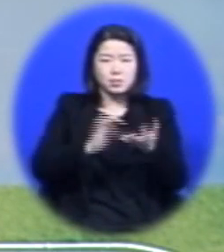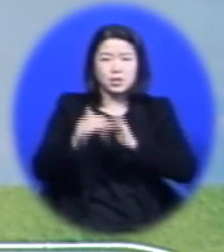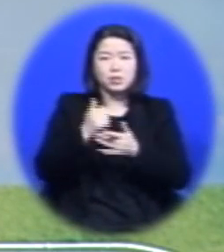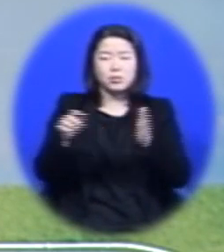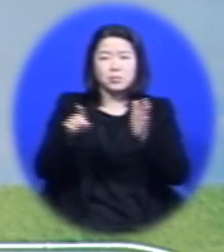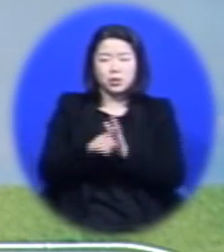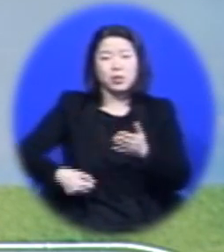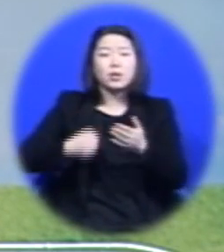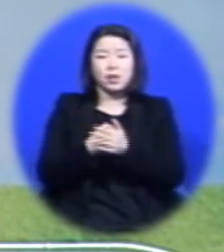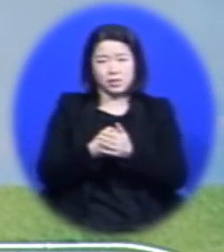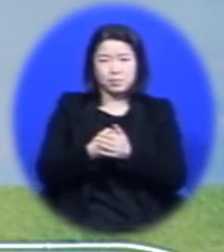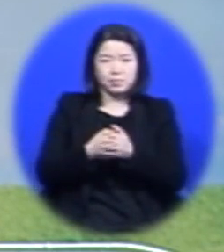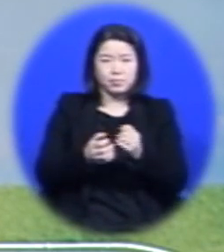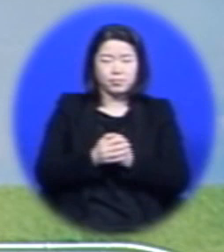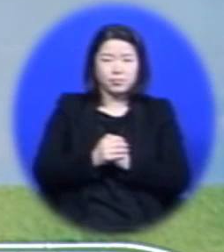했습니다